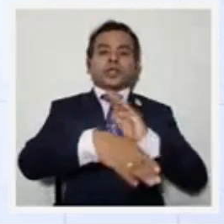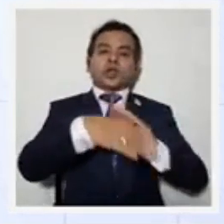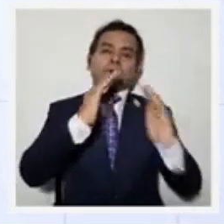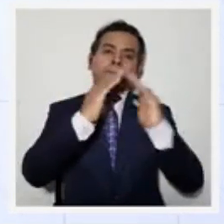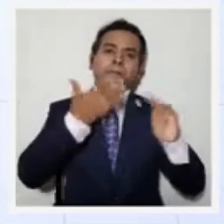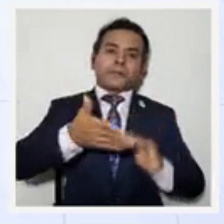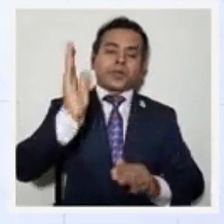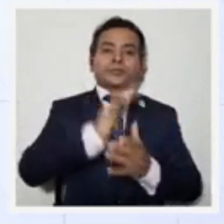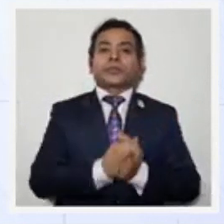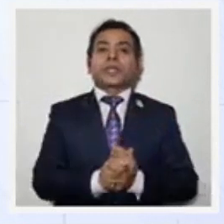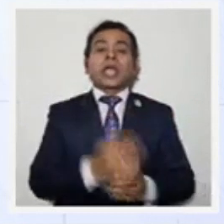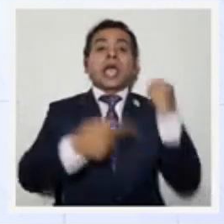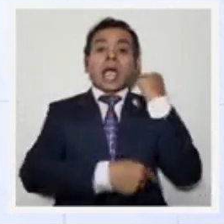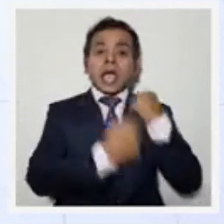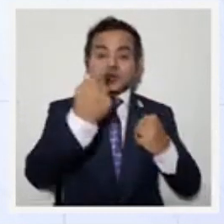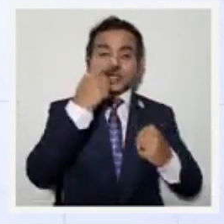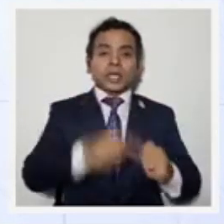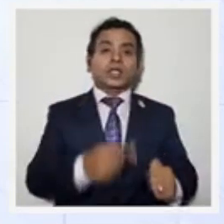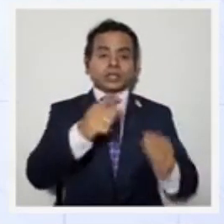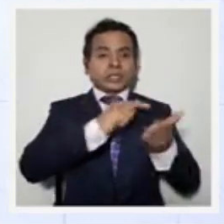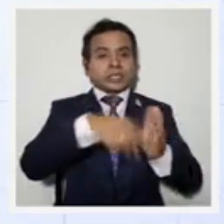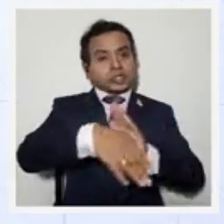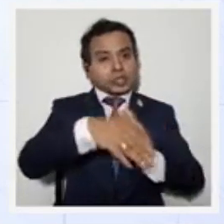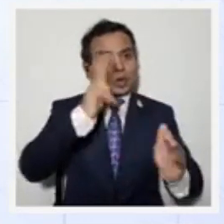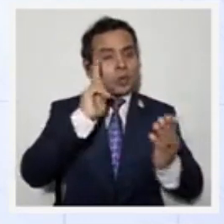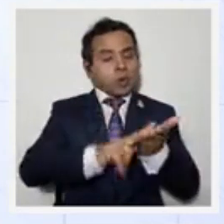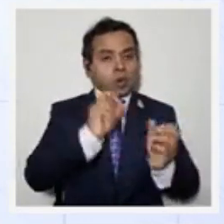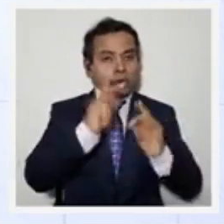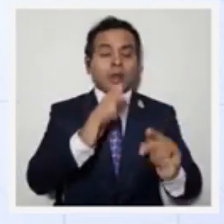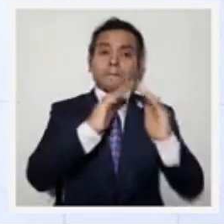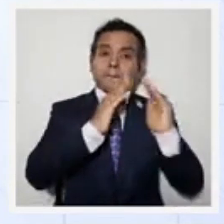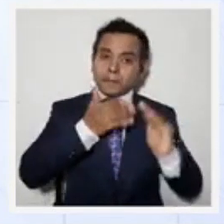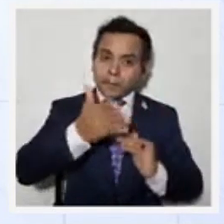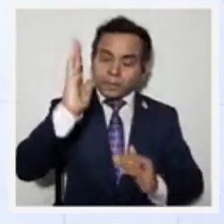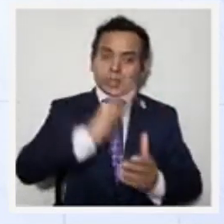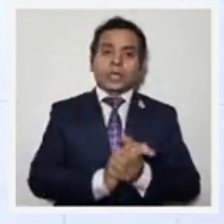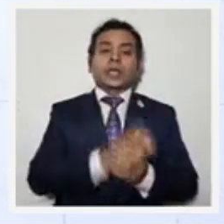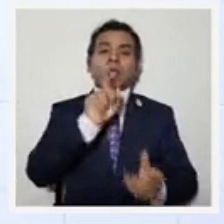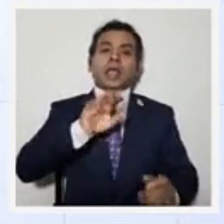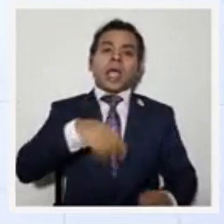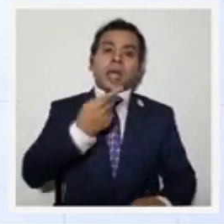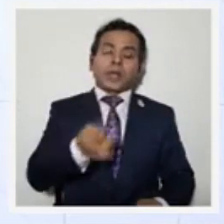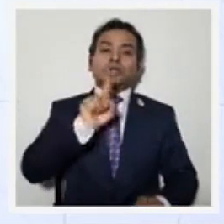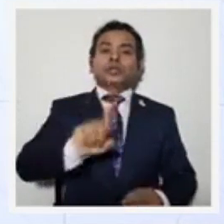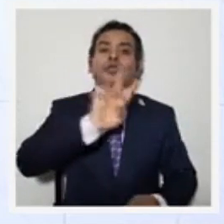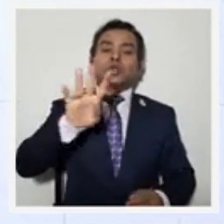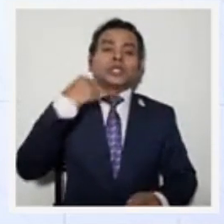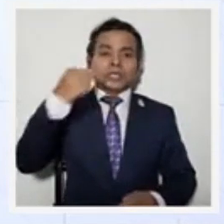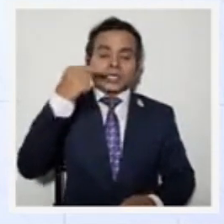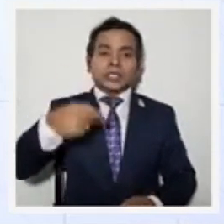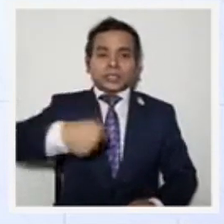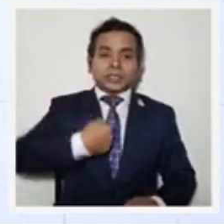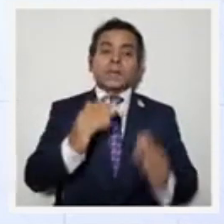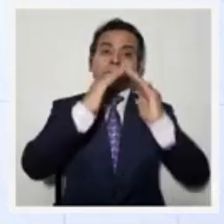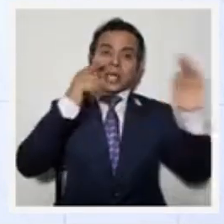অব্যাহত থাকে, তবে রোগীকে হাসপাতাল থেকে ছাড়পত্রের অনুমতি দেওয়া যাবে। হাসপাতাল হতে ছাড়া পাওয়ার পর রোগীকে